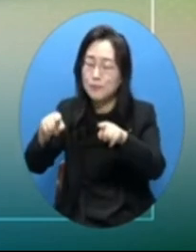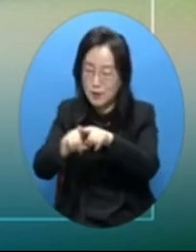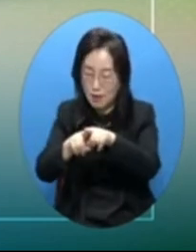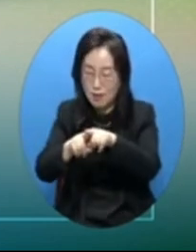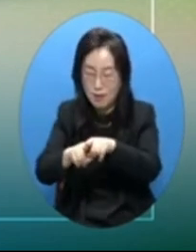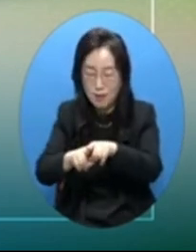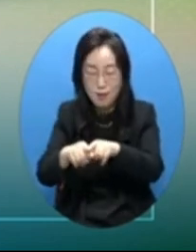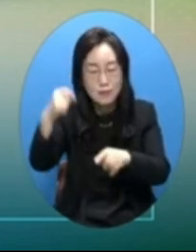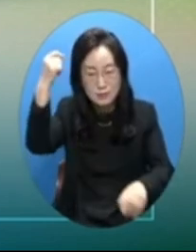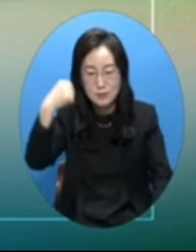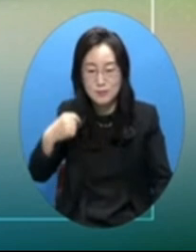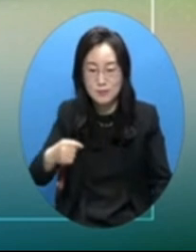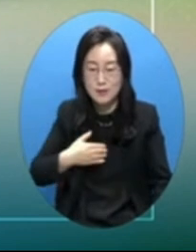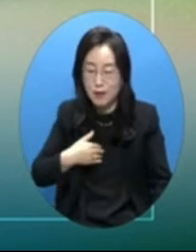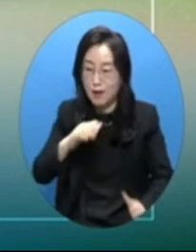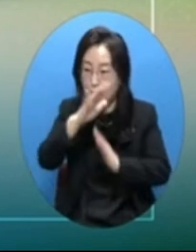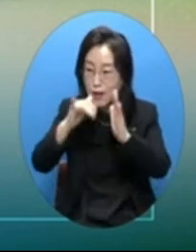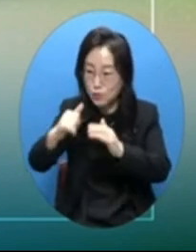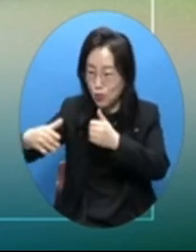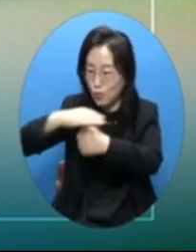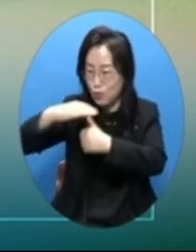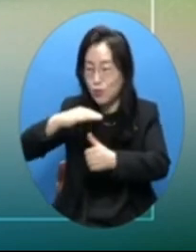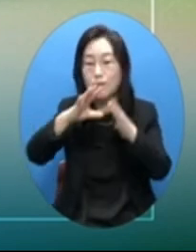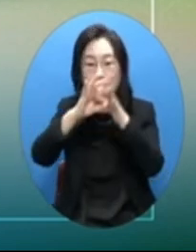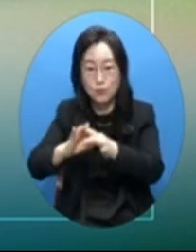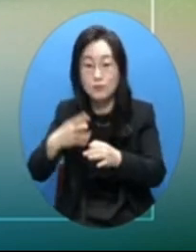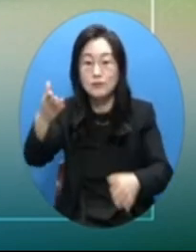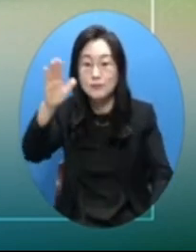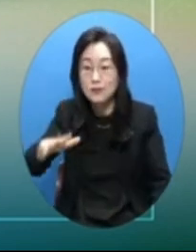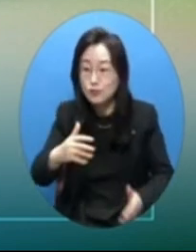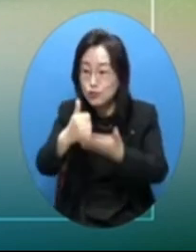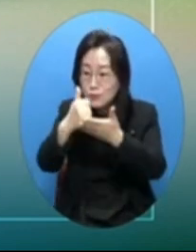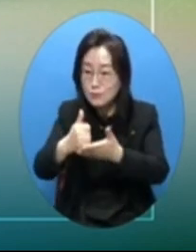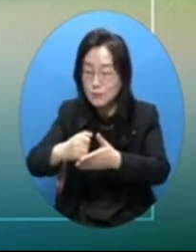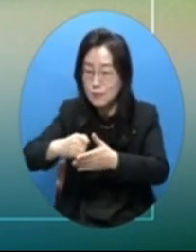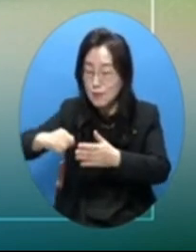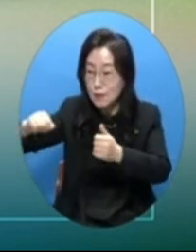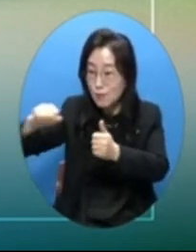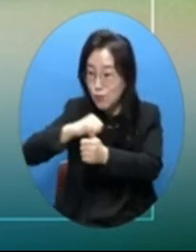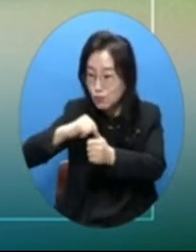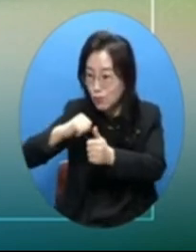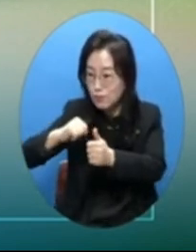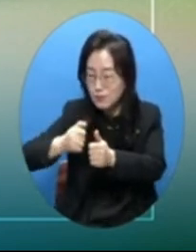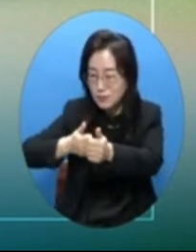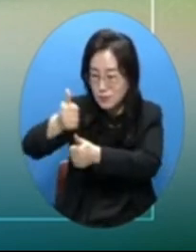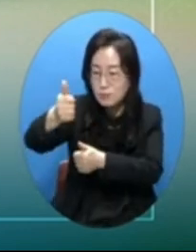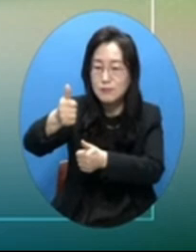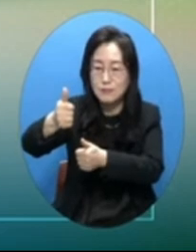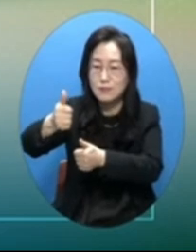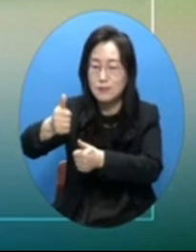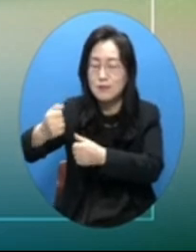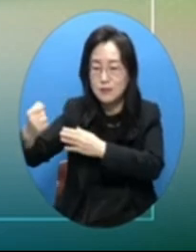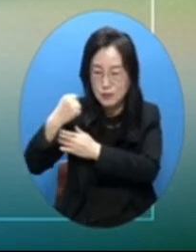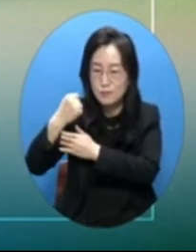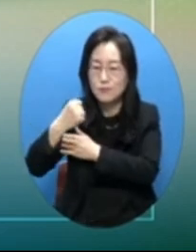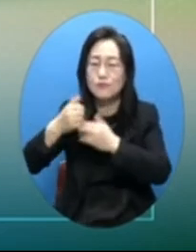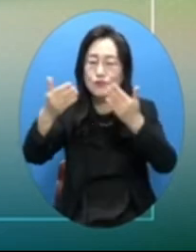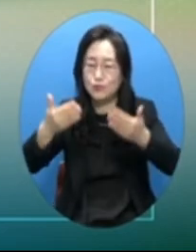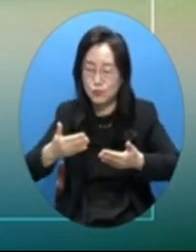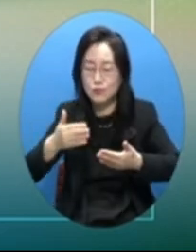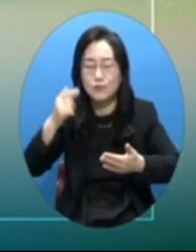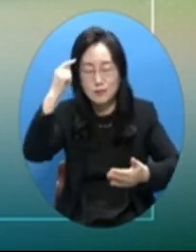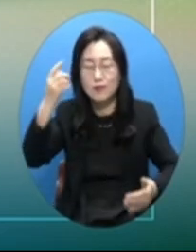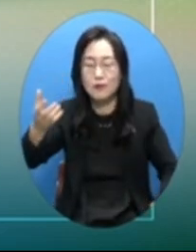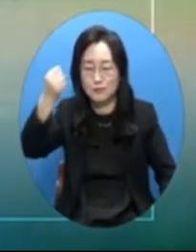나와 가족에 대한 공격이 계속되고 있었지만 주님이 그런 폭력적인 행동을 이어나갈 수 있는 힘을 주일 것이라고